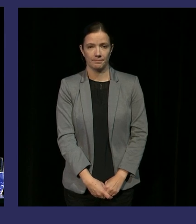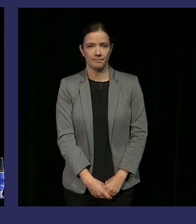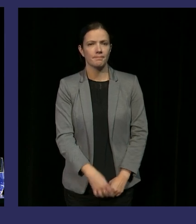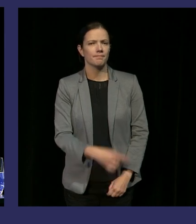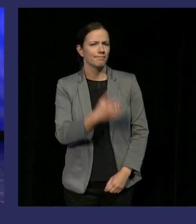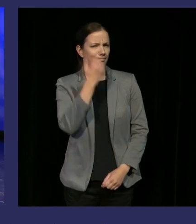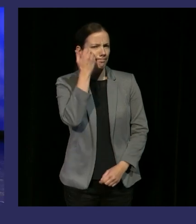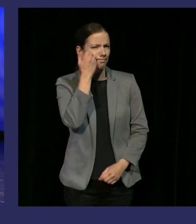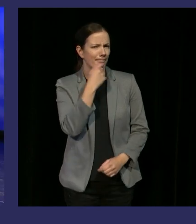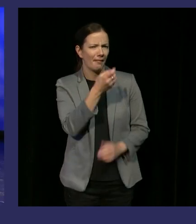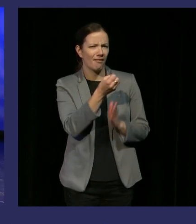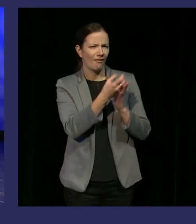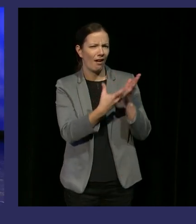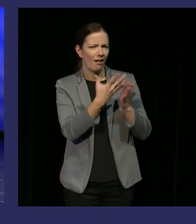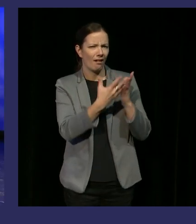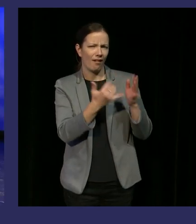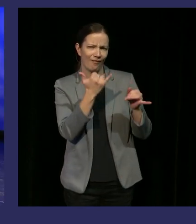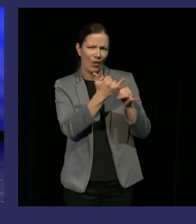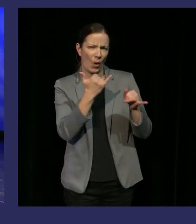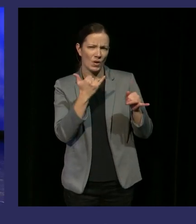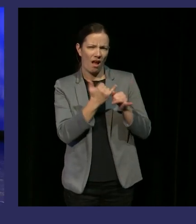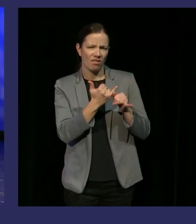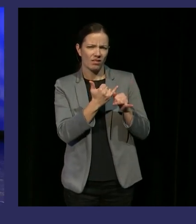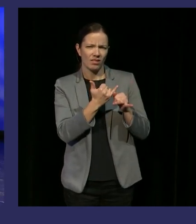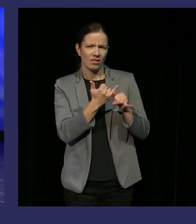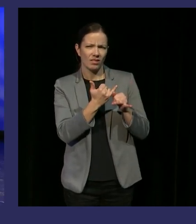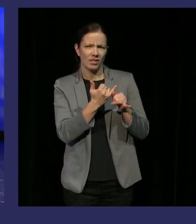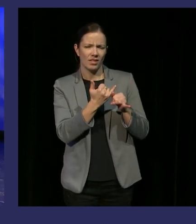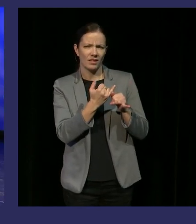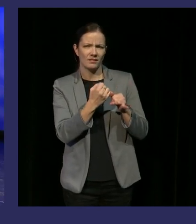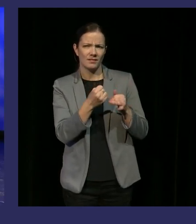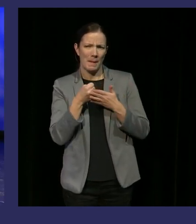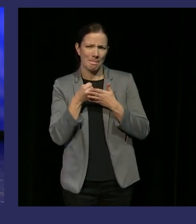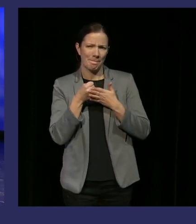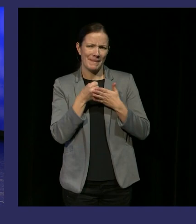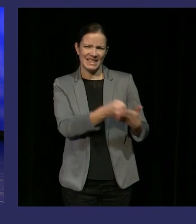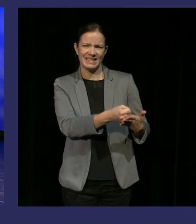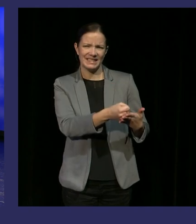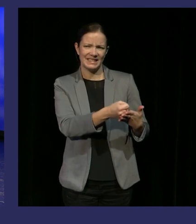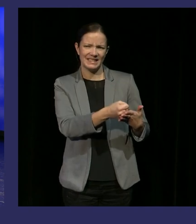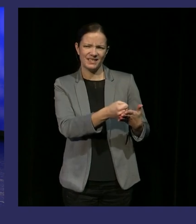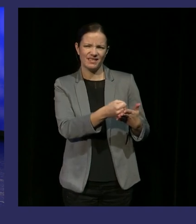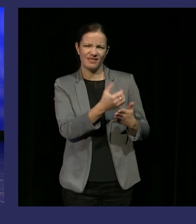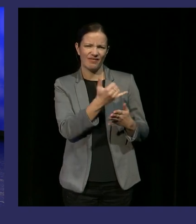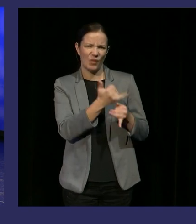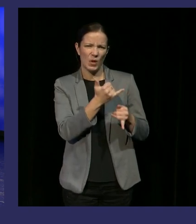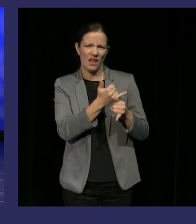Kan du utdype på hvilken måte dere under sterk press?